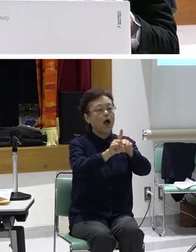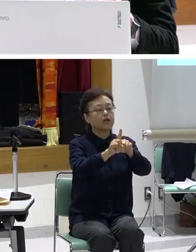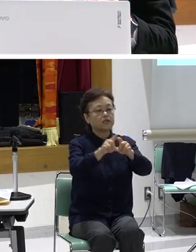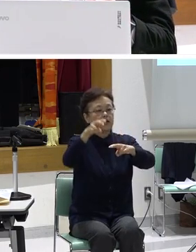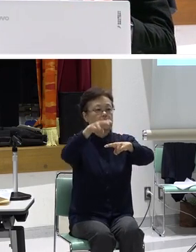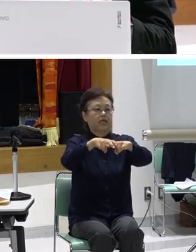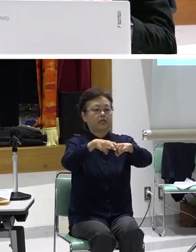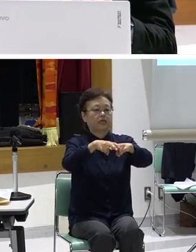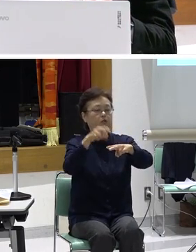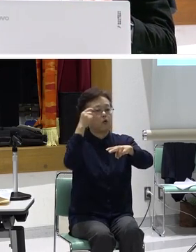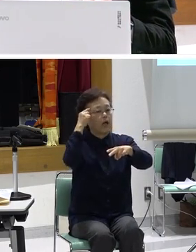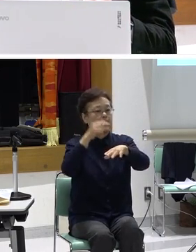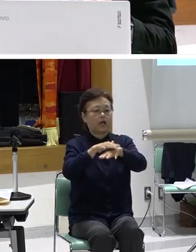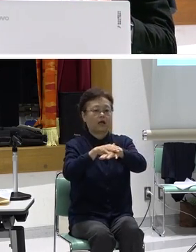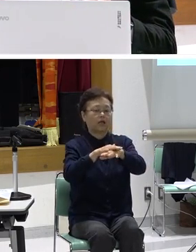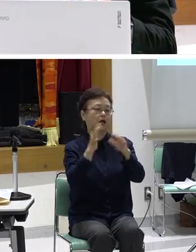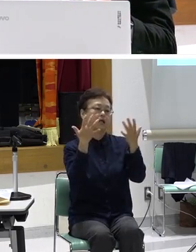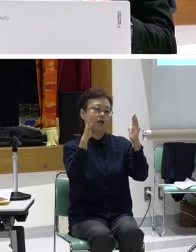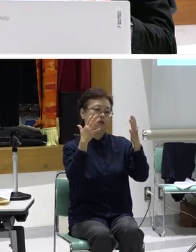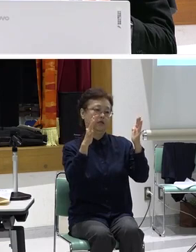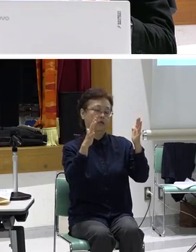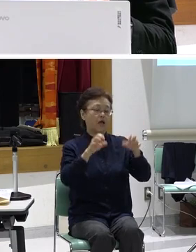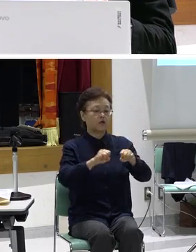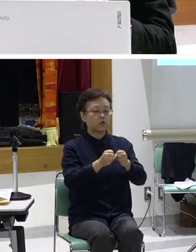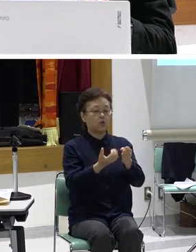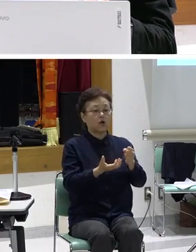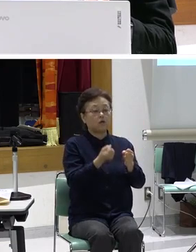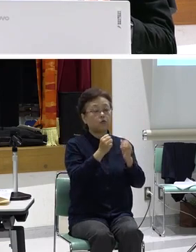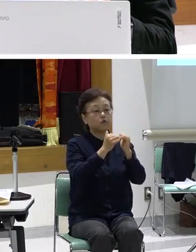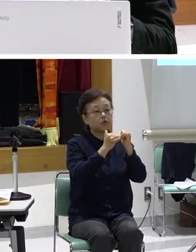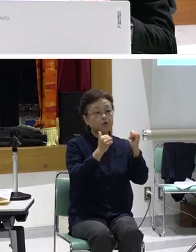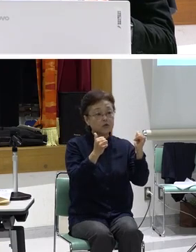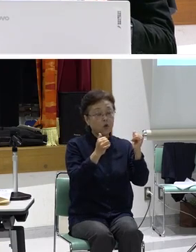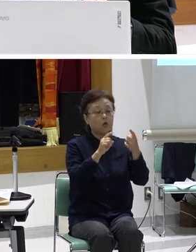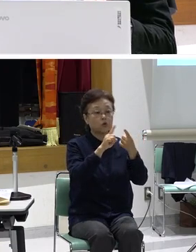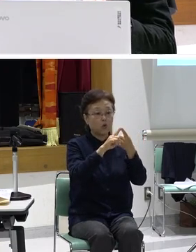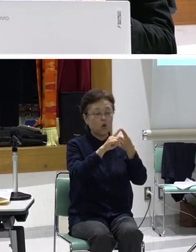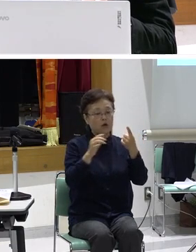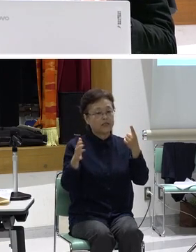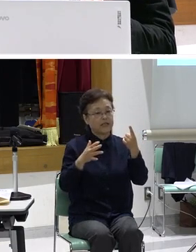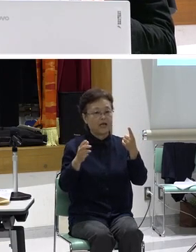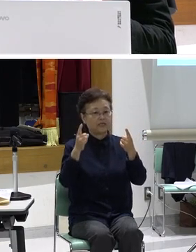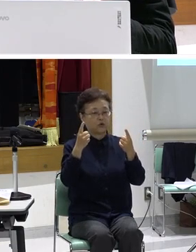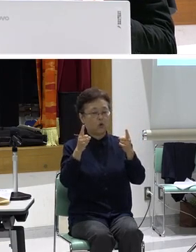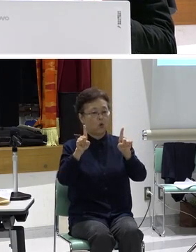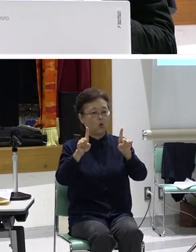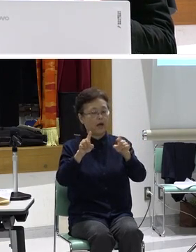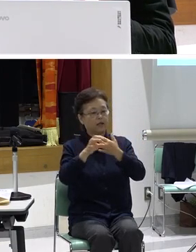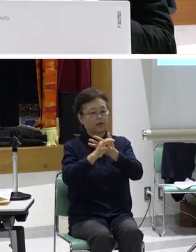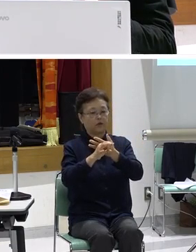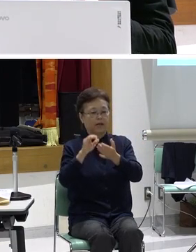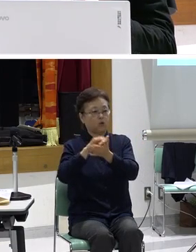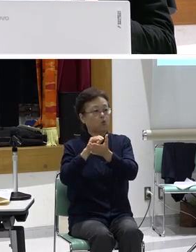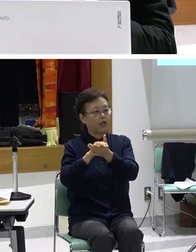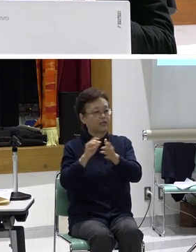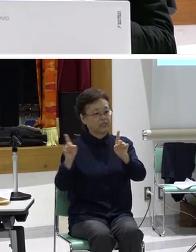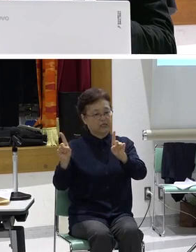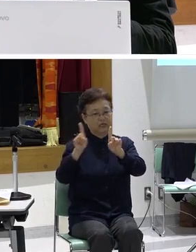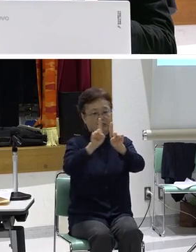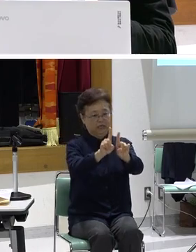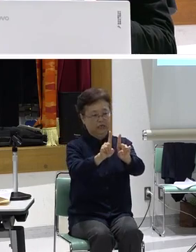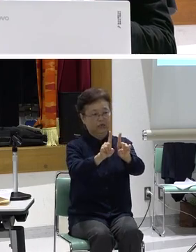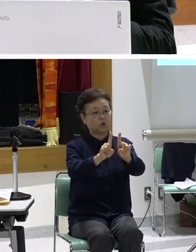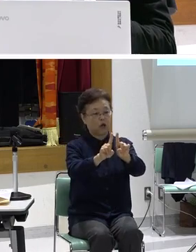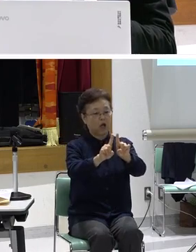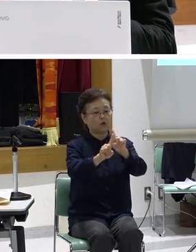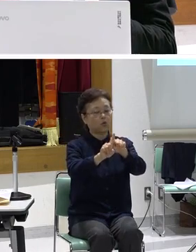ですよ。障害のあるものと障害のまあ、ないものというか友達であったり、